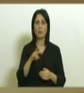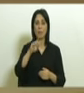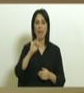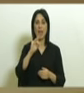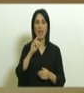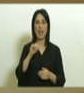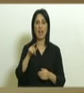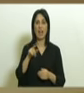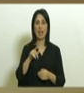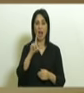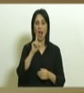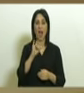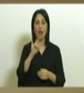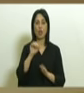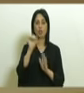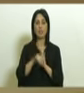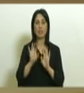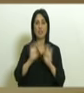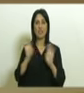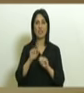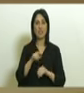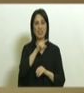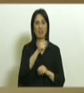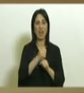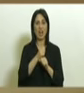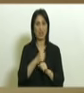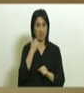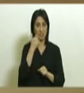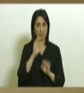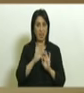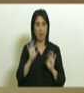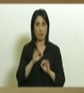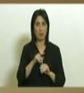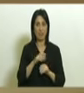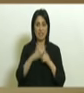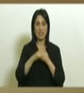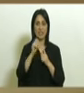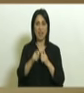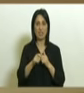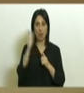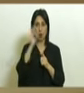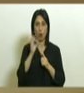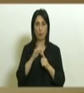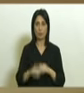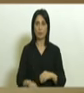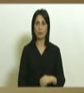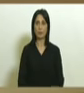აკეთებს გავრილოვაზე, ხანგოშვილის მკვლელობაზე განცხადებას, თქვენ რო გააკეთოთ სირცხვილია და სანქციებს თუ უწესებს გერმანია?